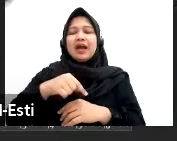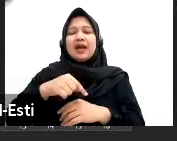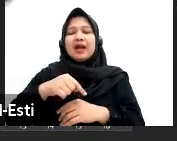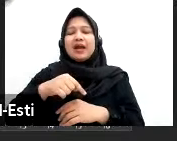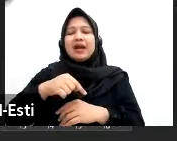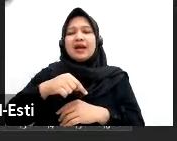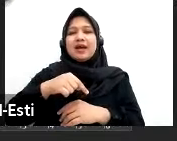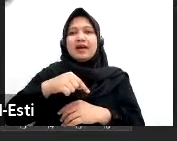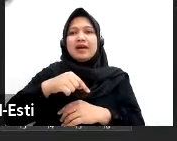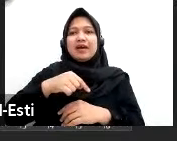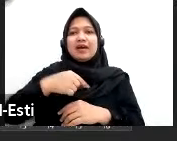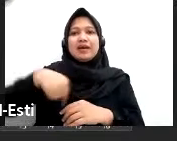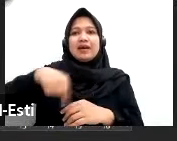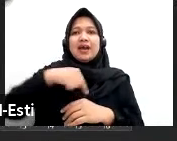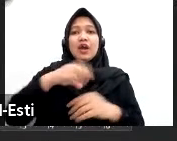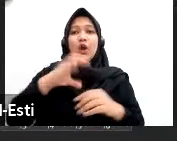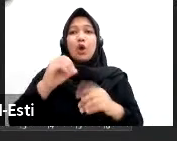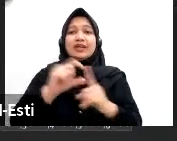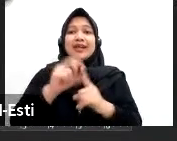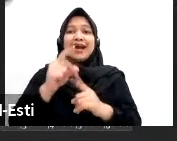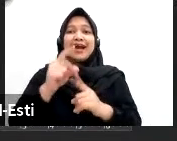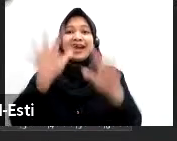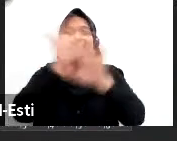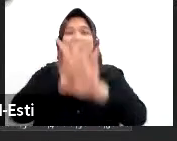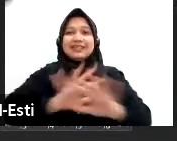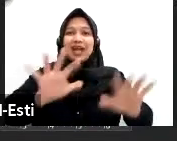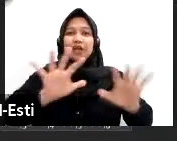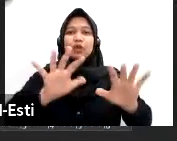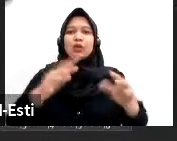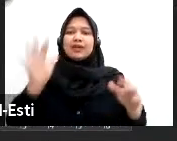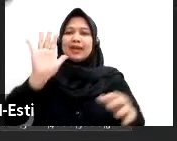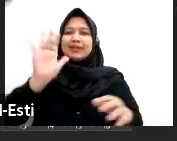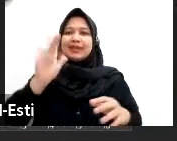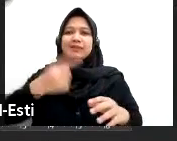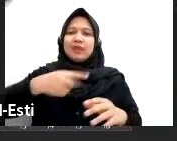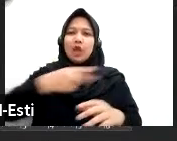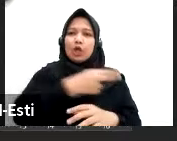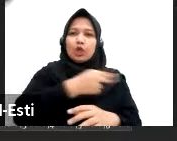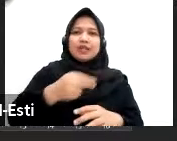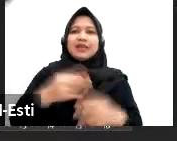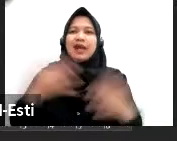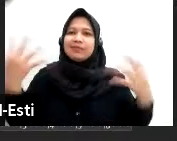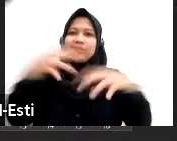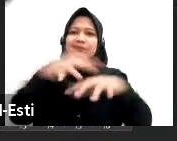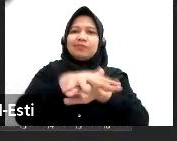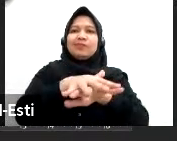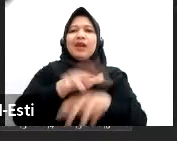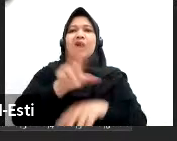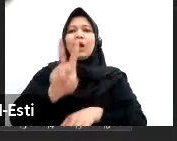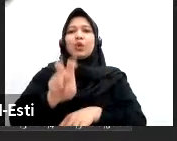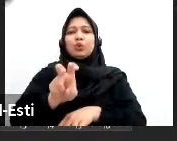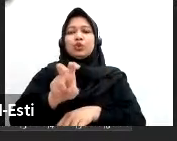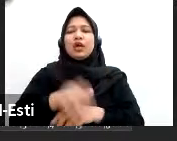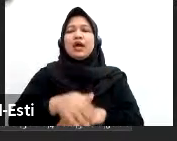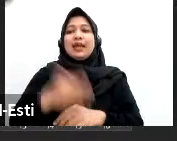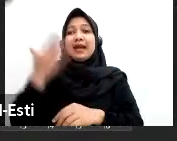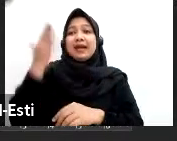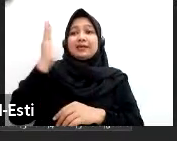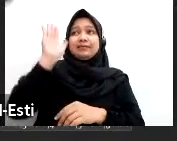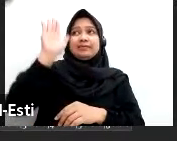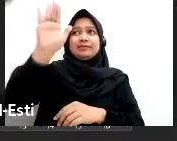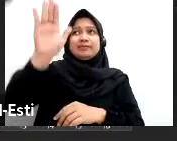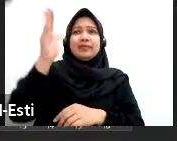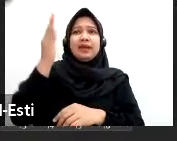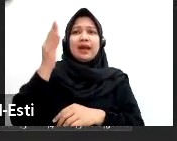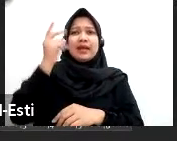dengan kau biar ASEAN maupun juga kita nanti ada kedepan juga kemarin ada ada wacana